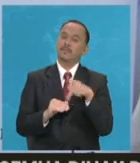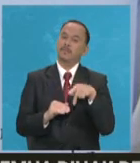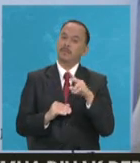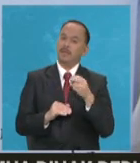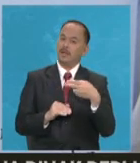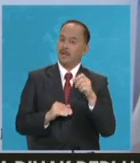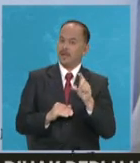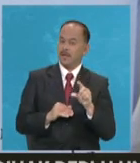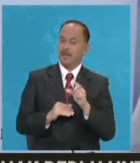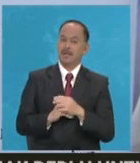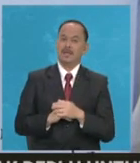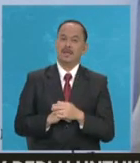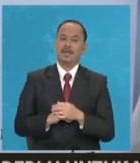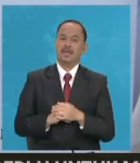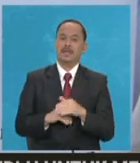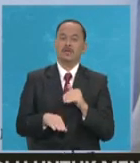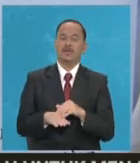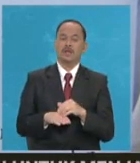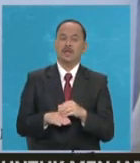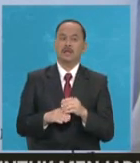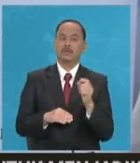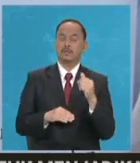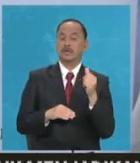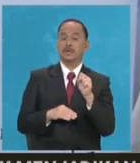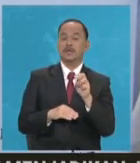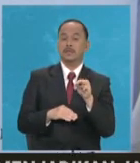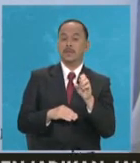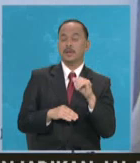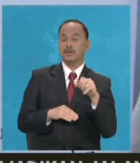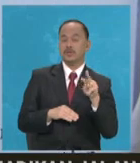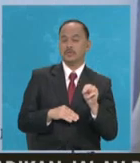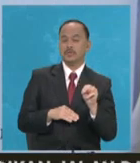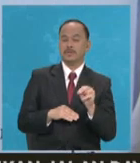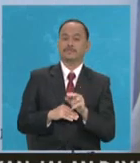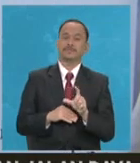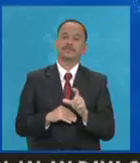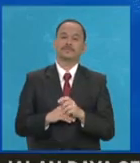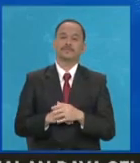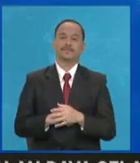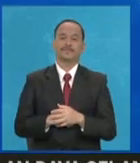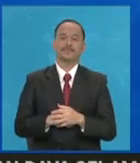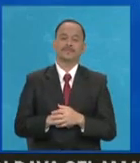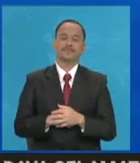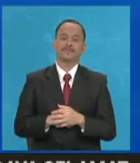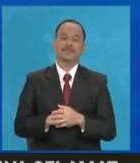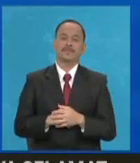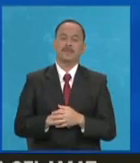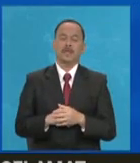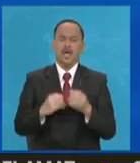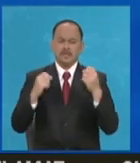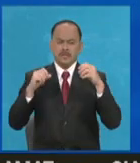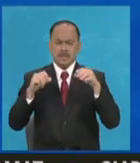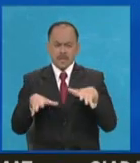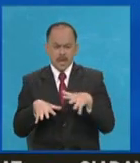Ayah di Semenanjung dan juga di negeri Serawak siaran